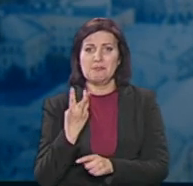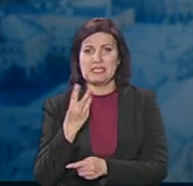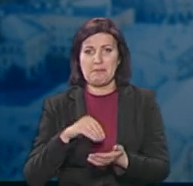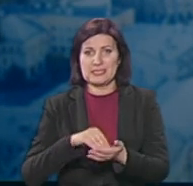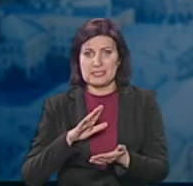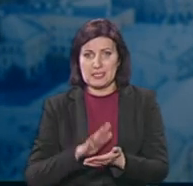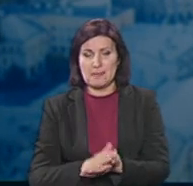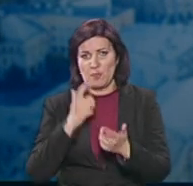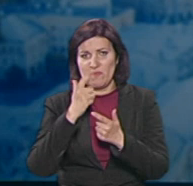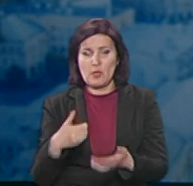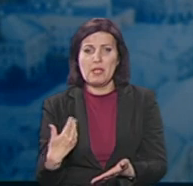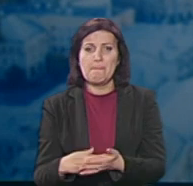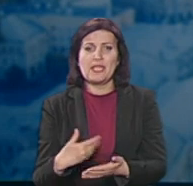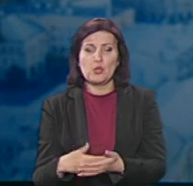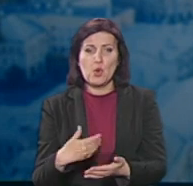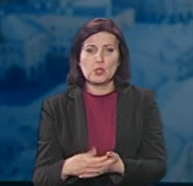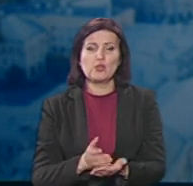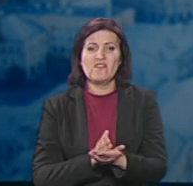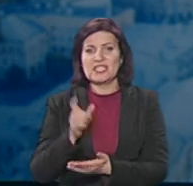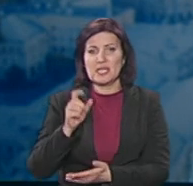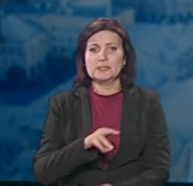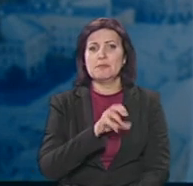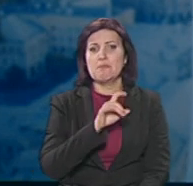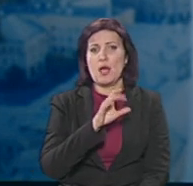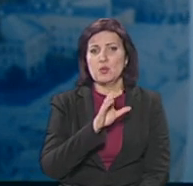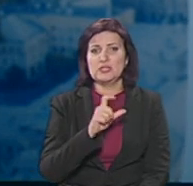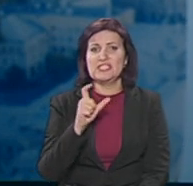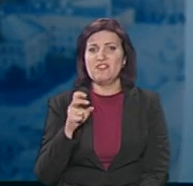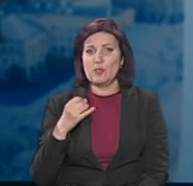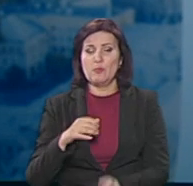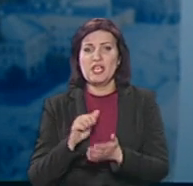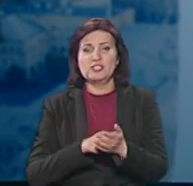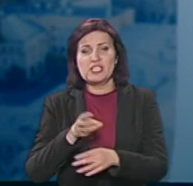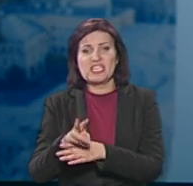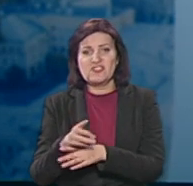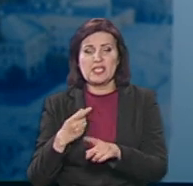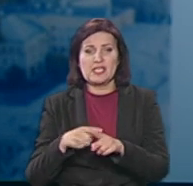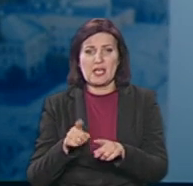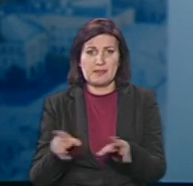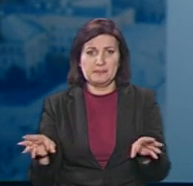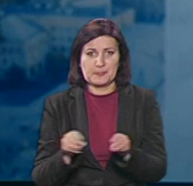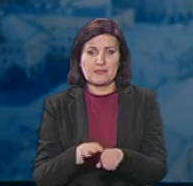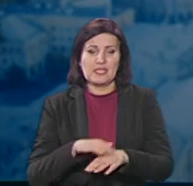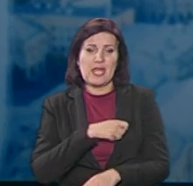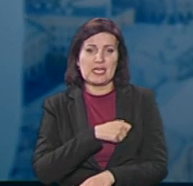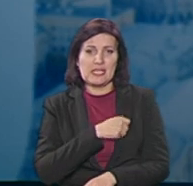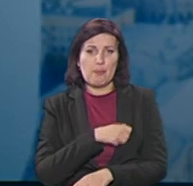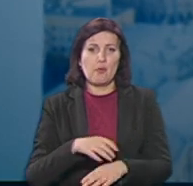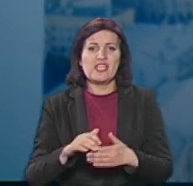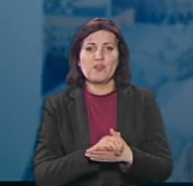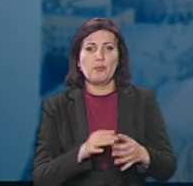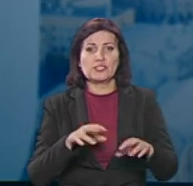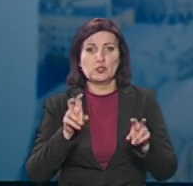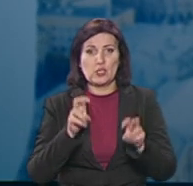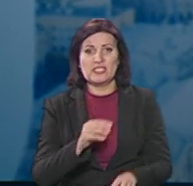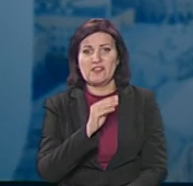про підозру ветеранці Марусі Звіробій. Все через відео, яке вона записала разом із нардепом від Європейської солідарності Софією Фединою. Її слідчі,